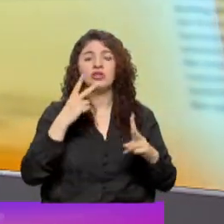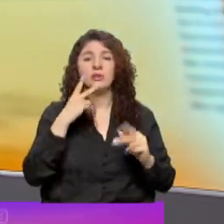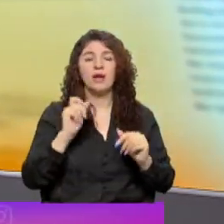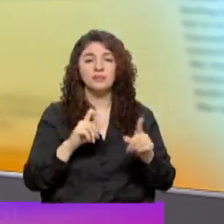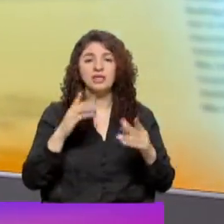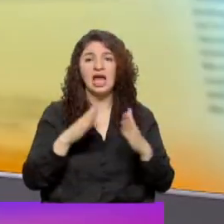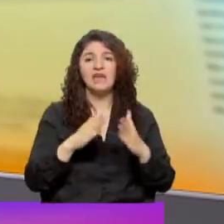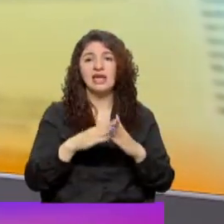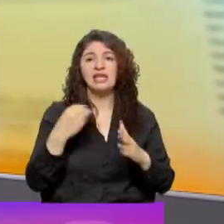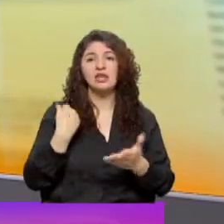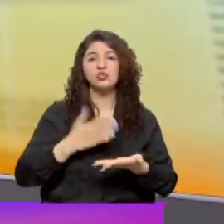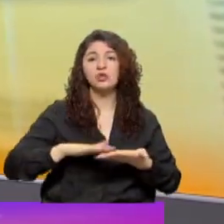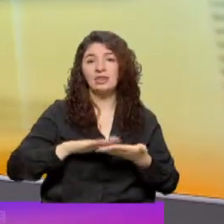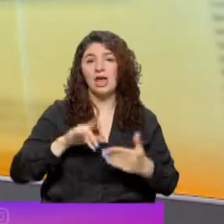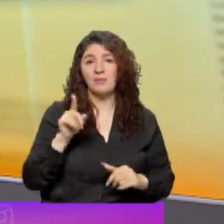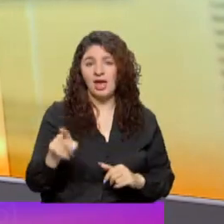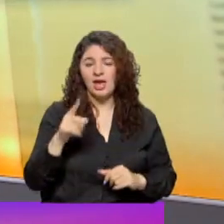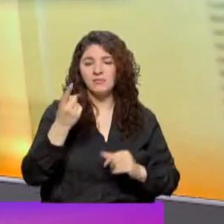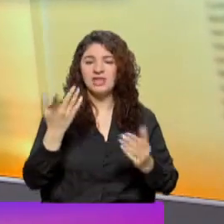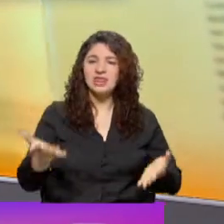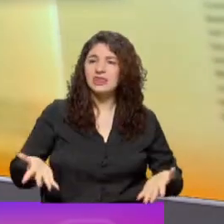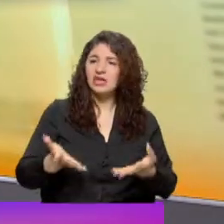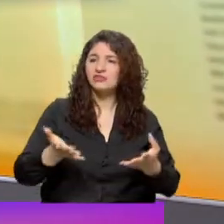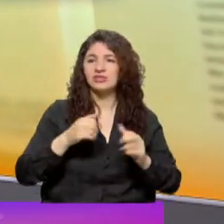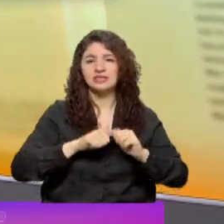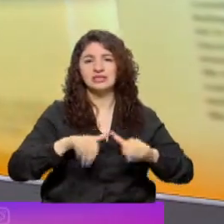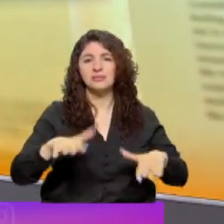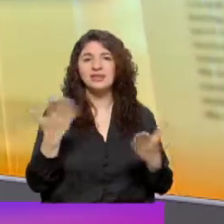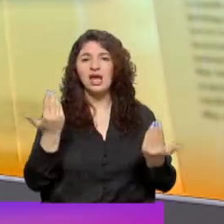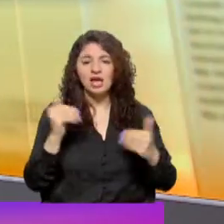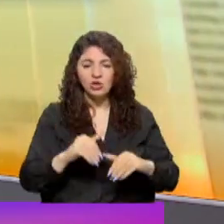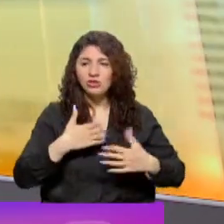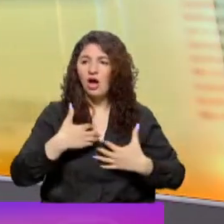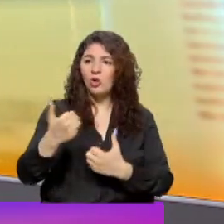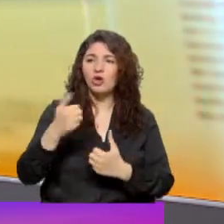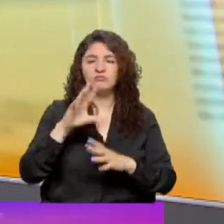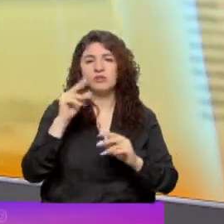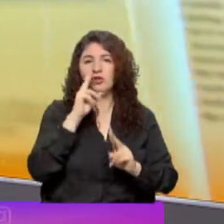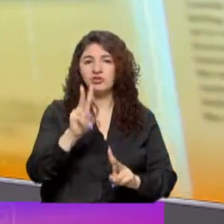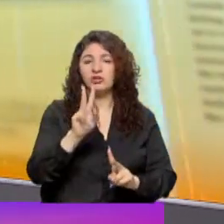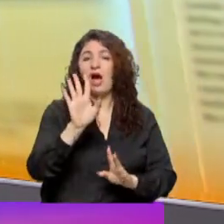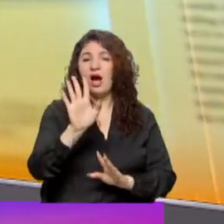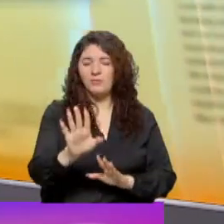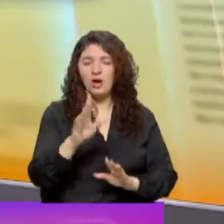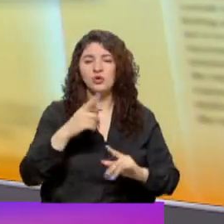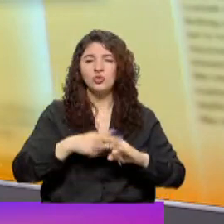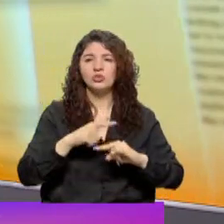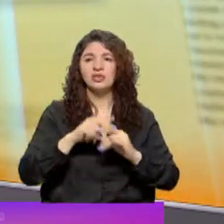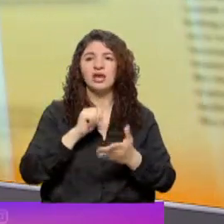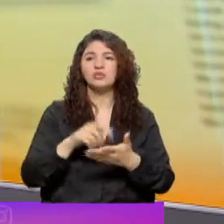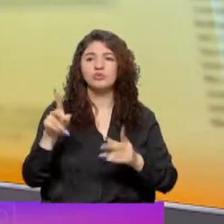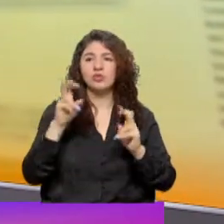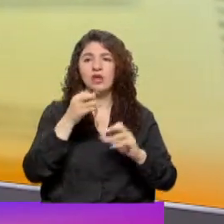açıklanan konuttaki yeni düzenleme bir teşvik mekanizması ne getirip götürdü Ne bakacağım ama Hürriyet